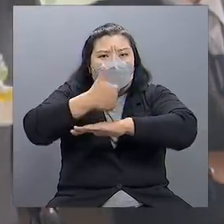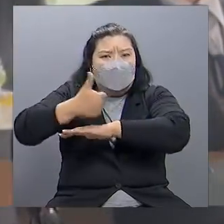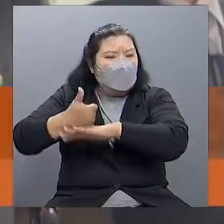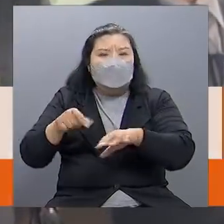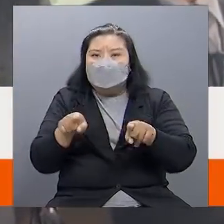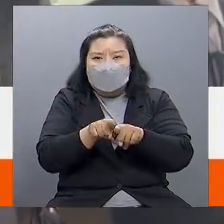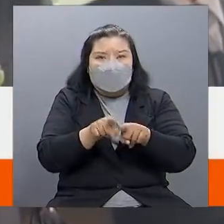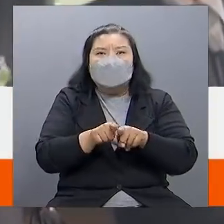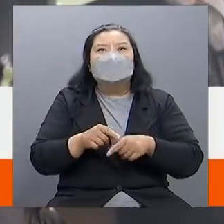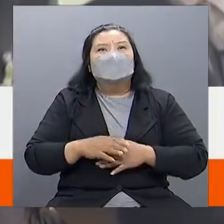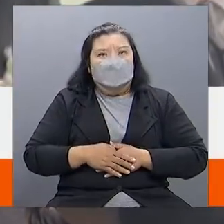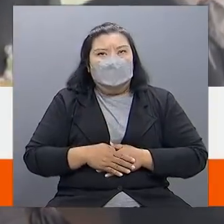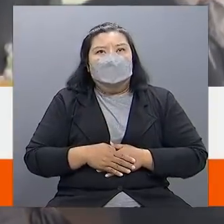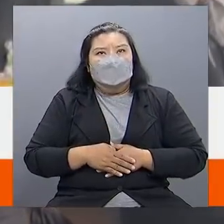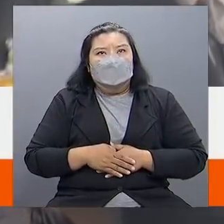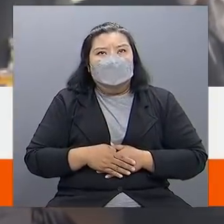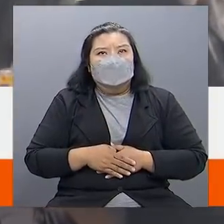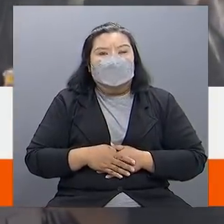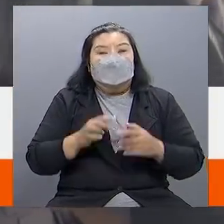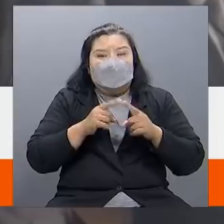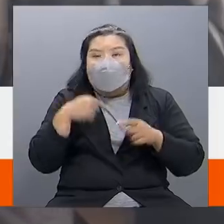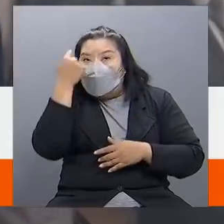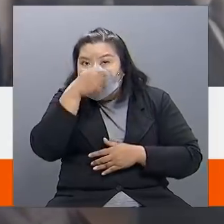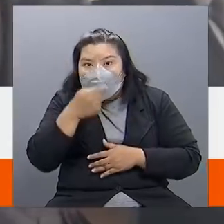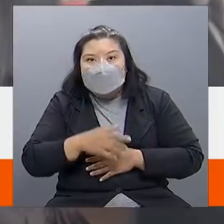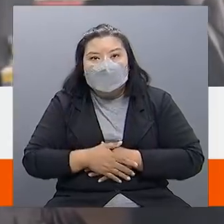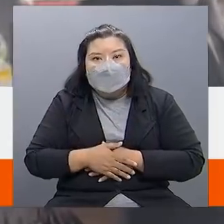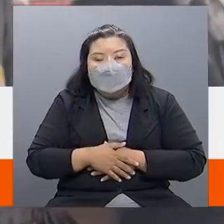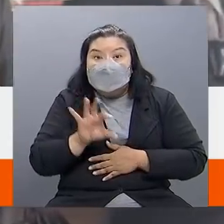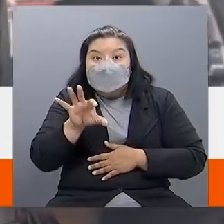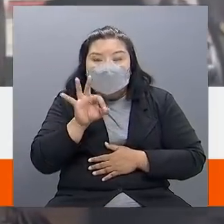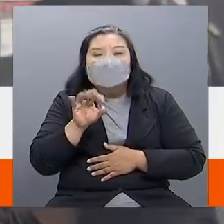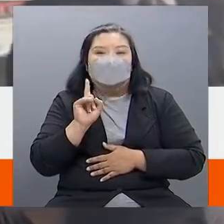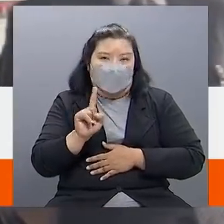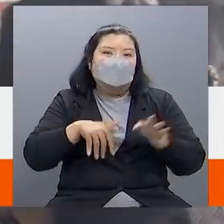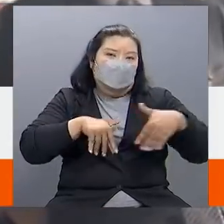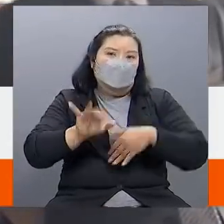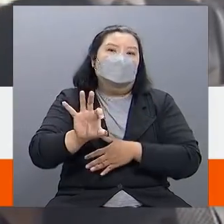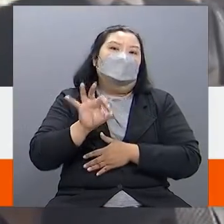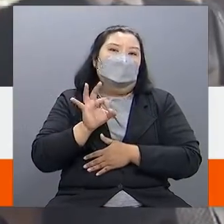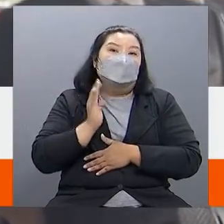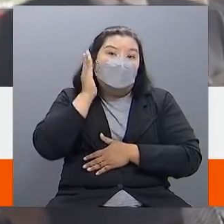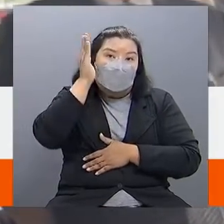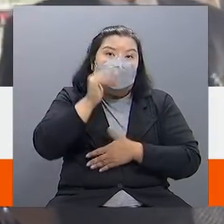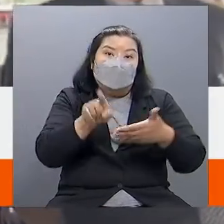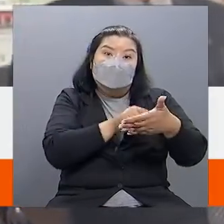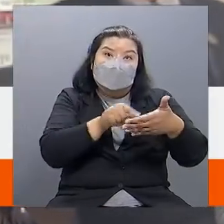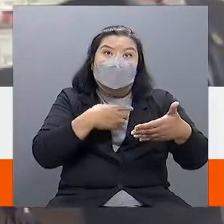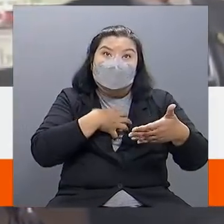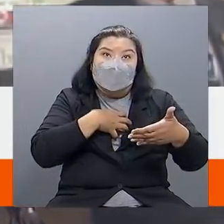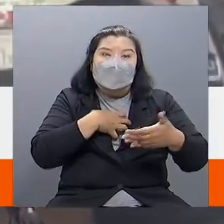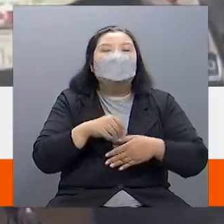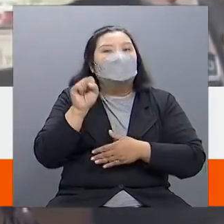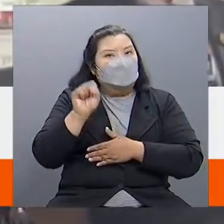เพียงแต่ว่าผู้ตัดสินพี่น้องเลยชนตั้งนานนี่หว่านี้ใหญ่เอาด้วยตั้งครั้งนี้